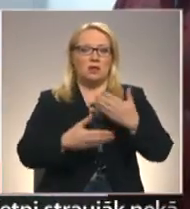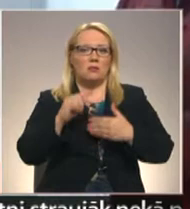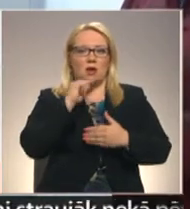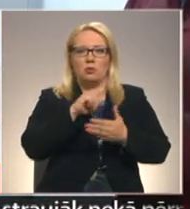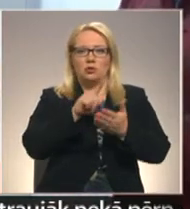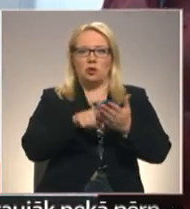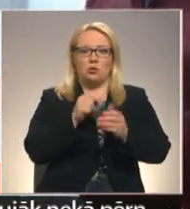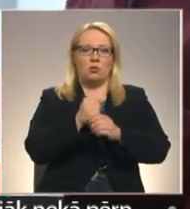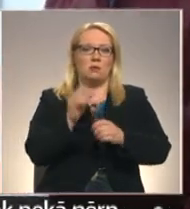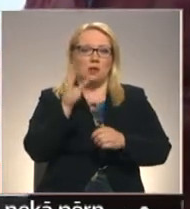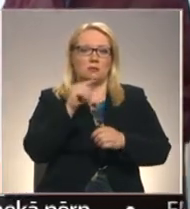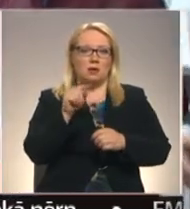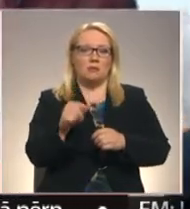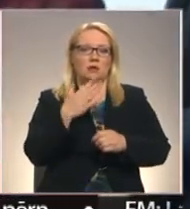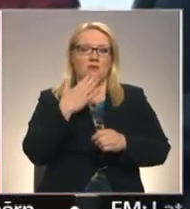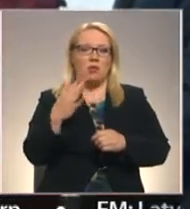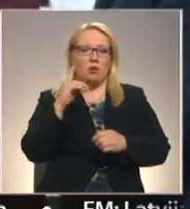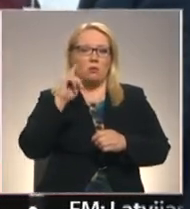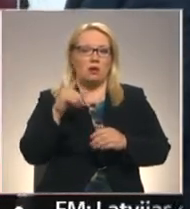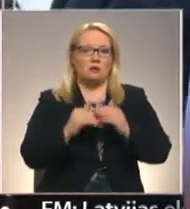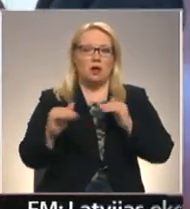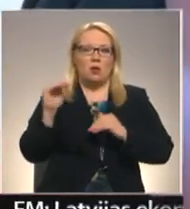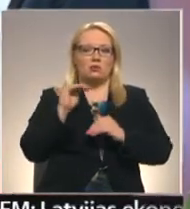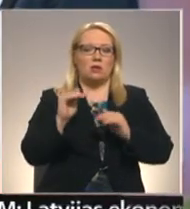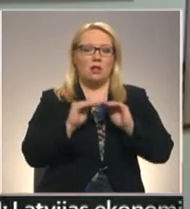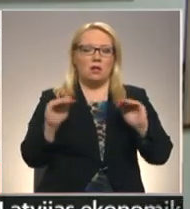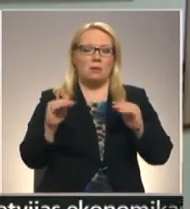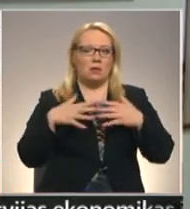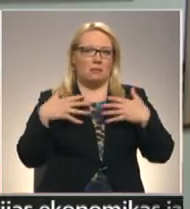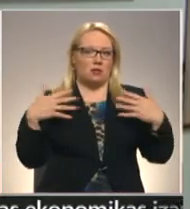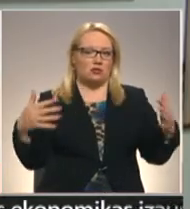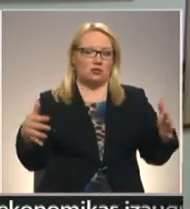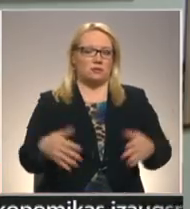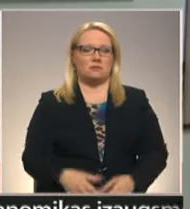ar to darba iespējas tiem, kas šo valodu pārzina augstā līmenī, ir plašas.